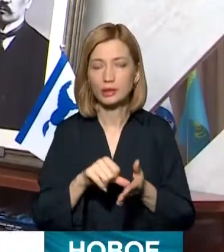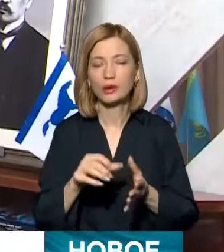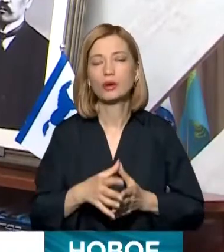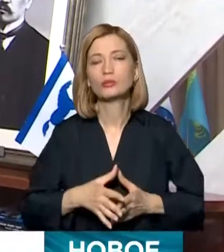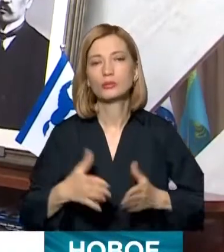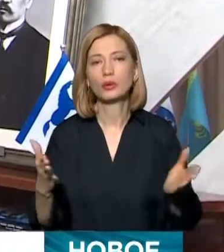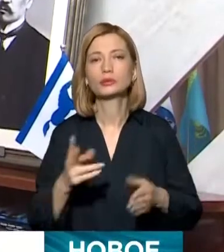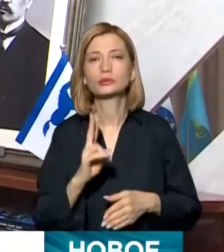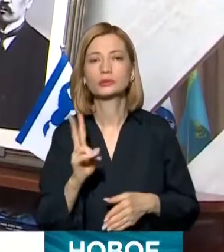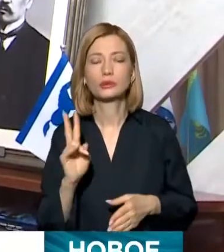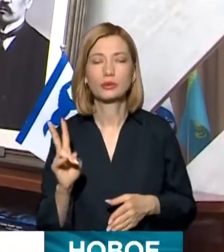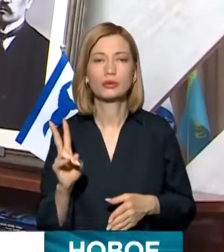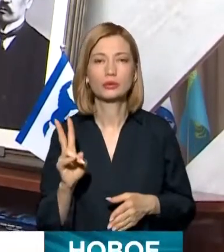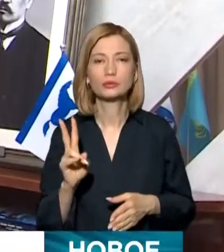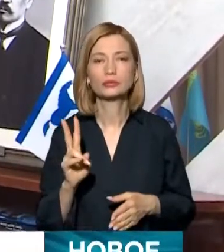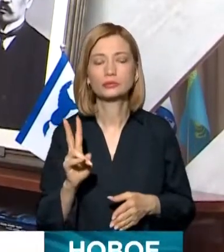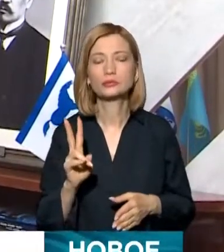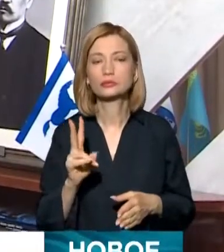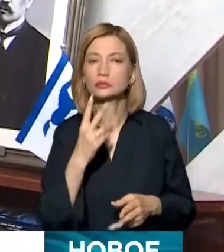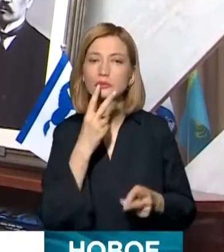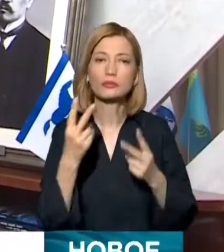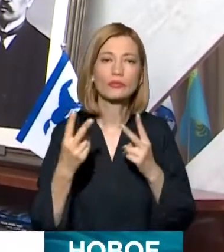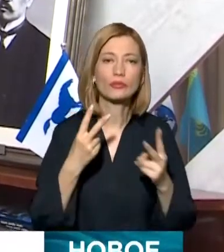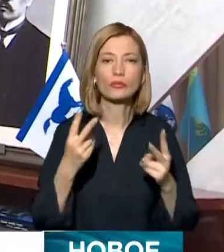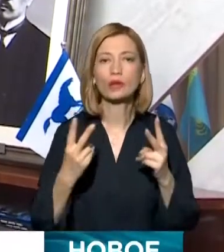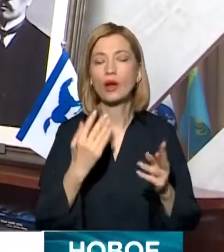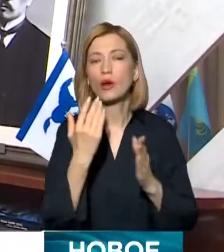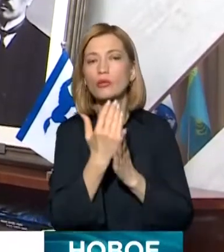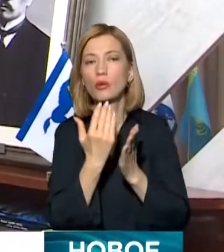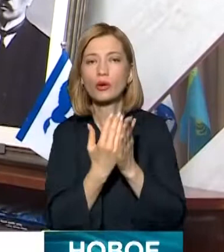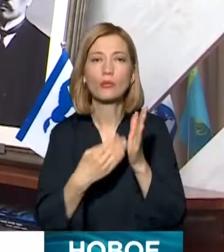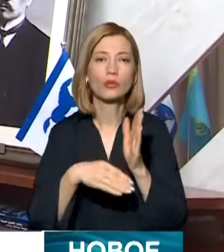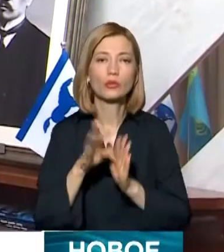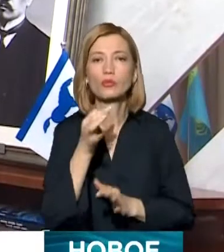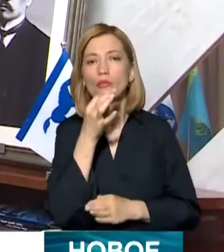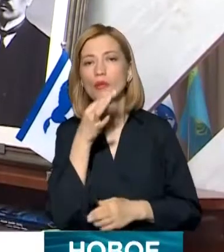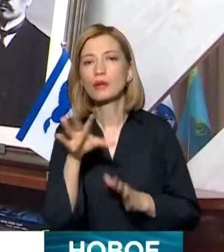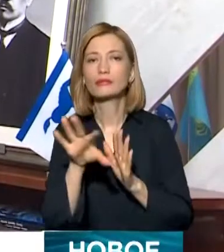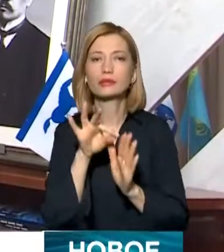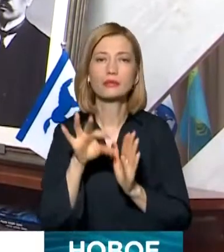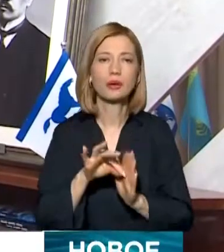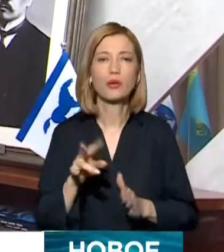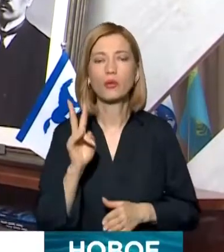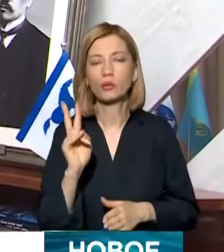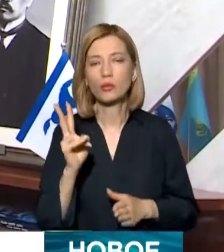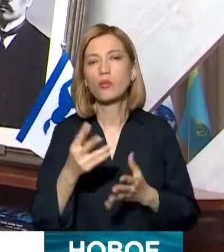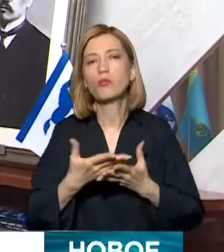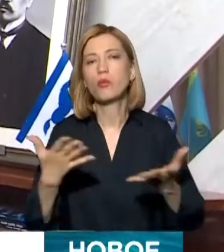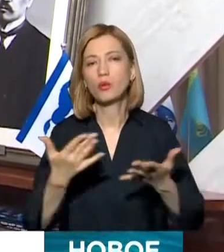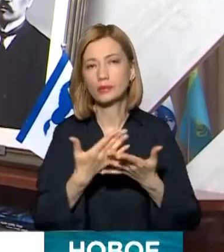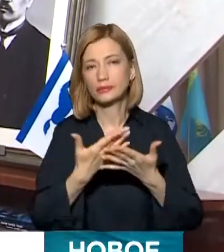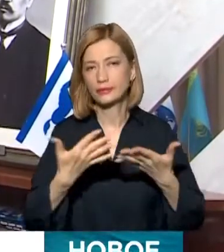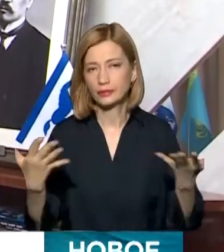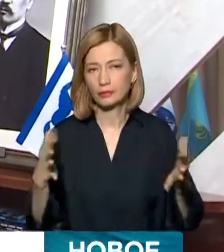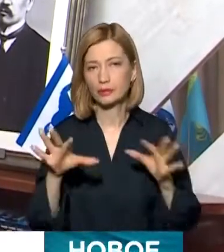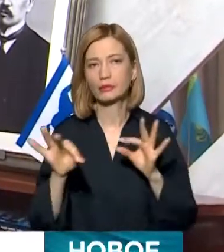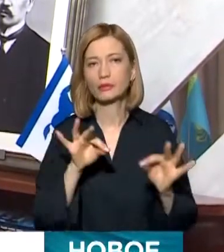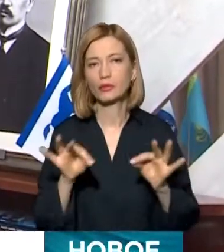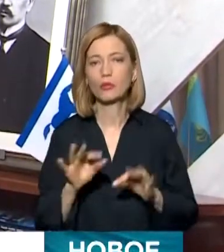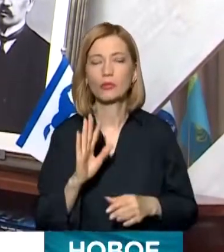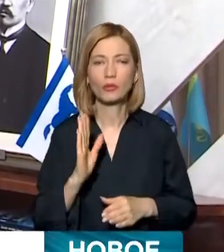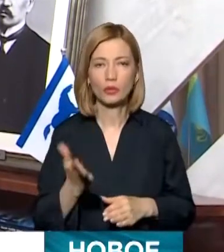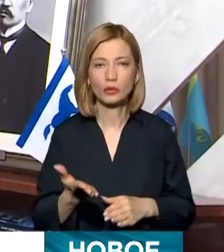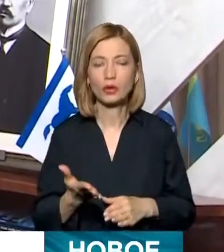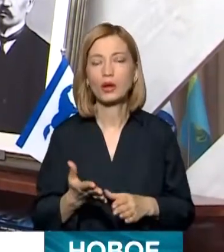у избирателей найти программу соответствующим взглядам, тем больше вовлеченность избирателей в избирательный